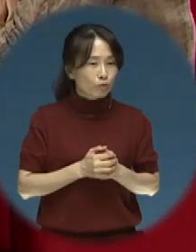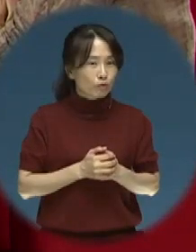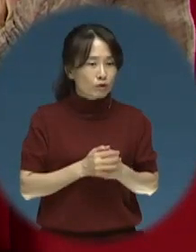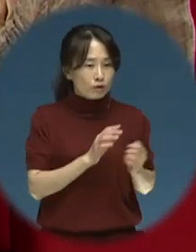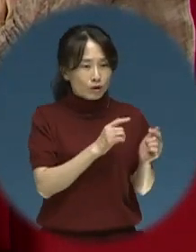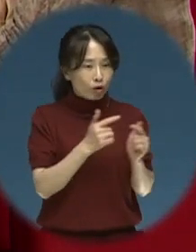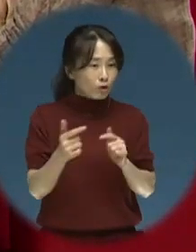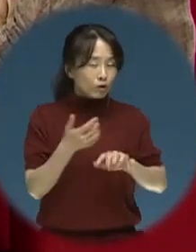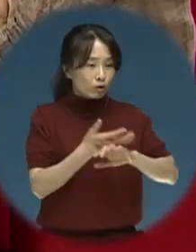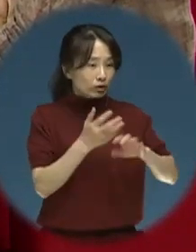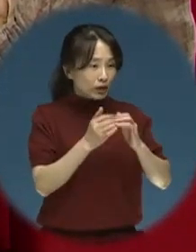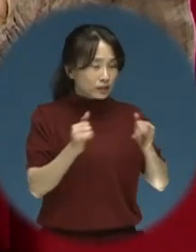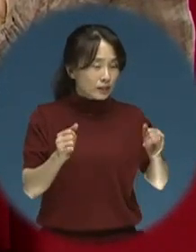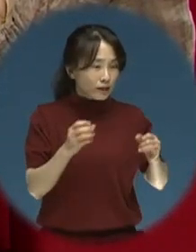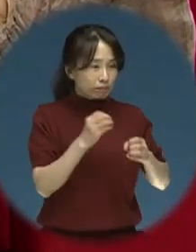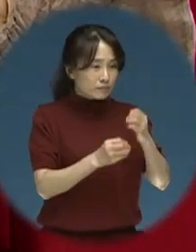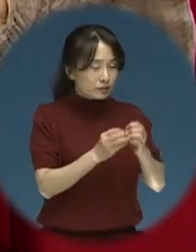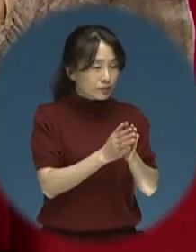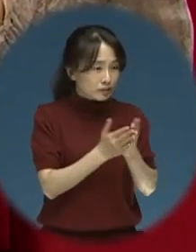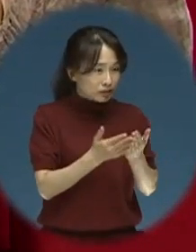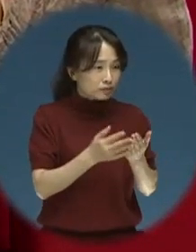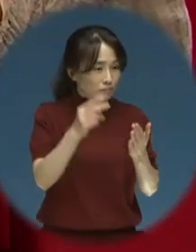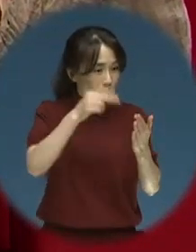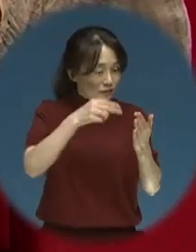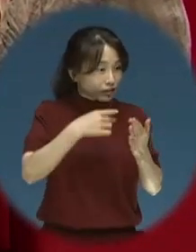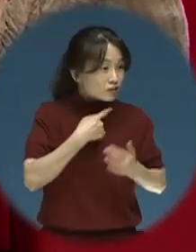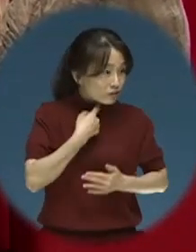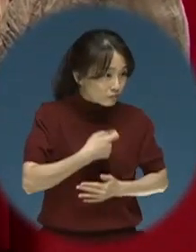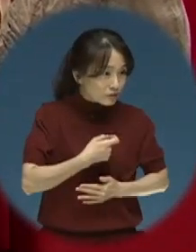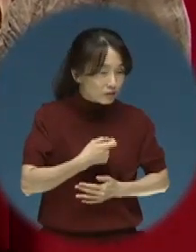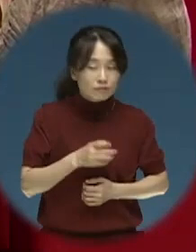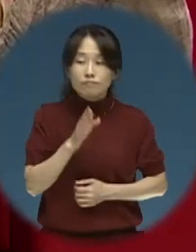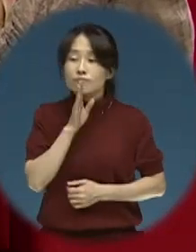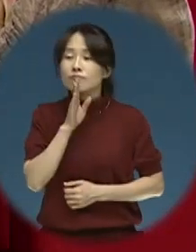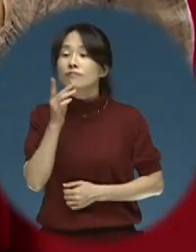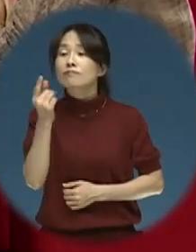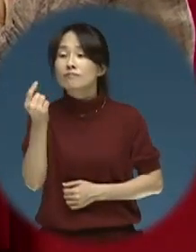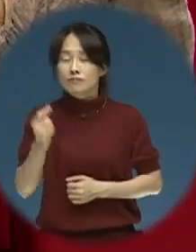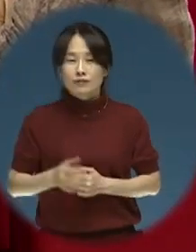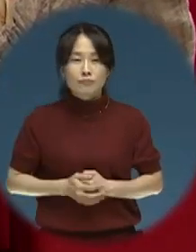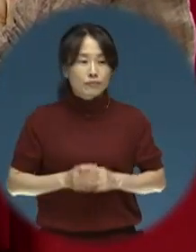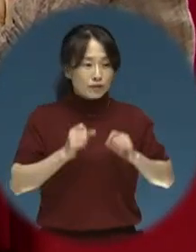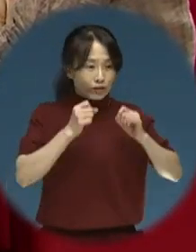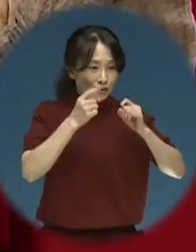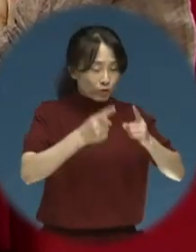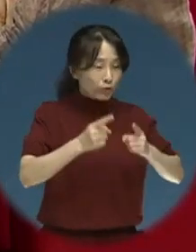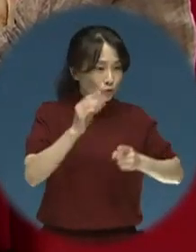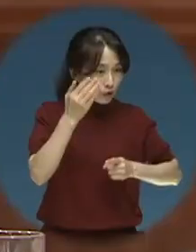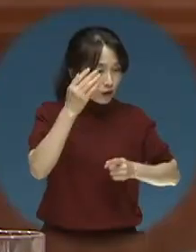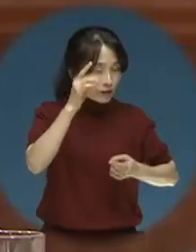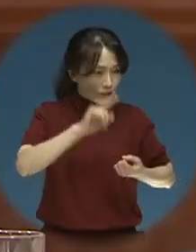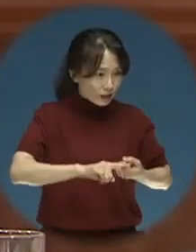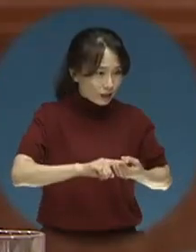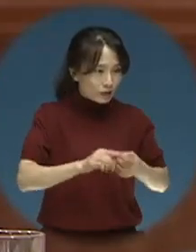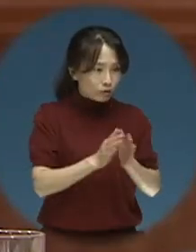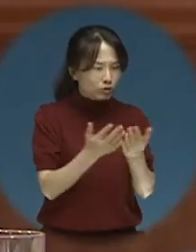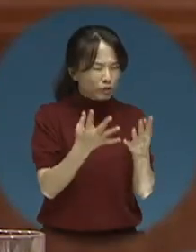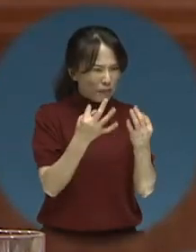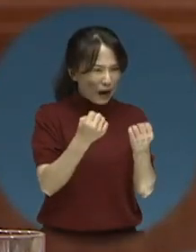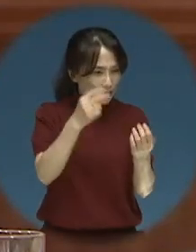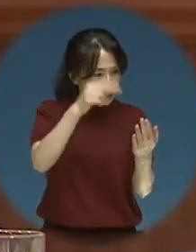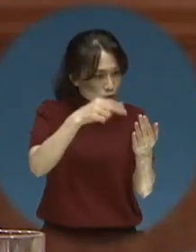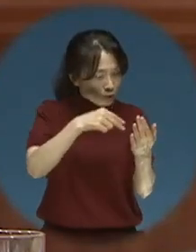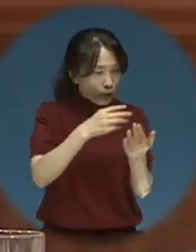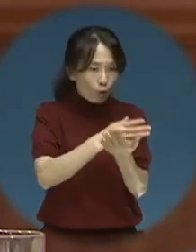아니라 기회가 생기는. 그때부터는 이제 책을 이것저것 그렇죠. 읽기 시작했죠. 기회가 되는 네. 대로 책을 많이 네, 읽고 네, 네. 다양한